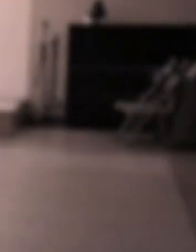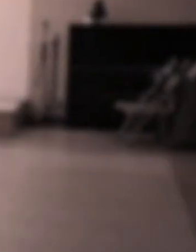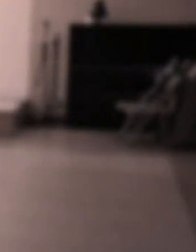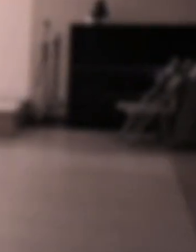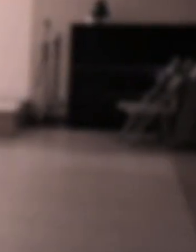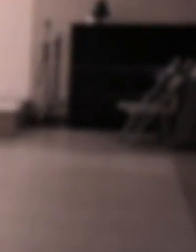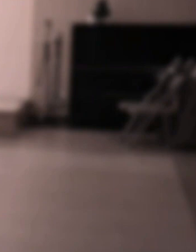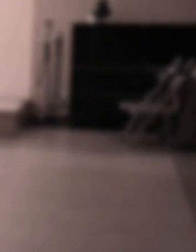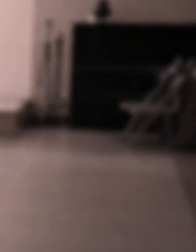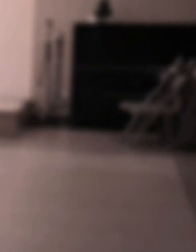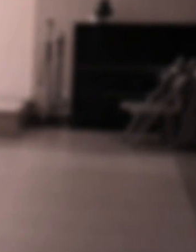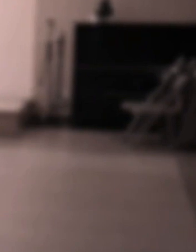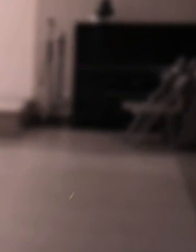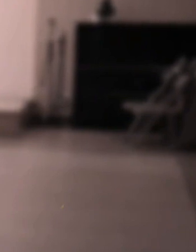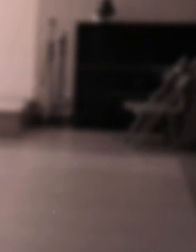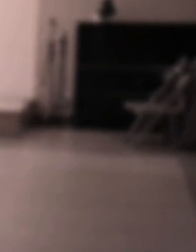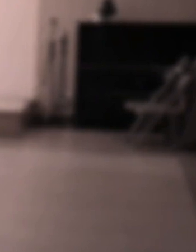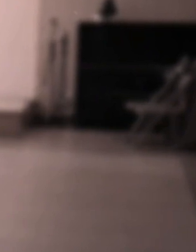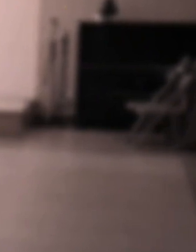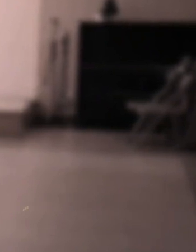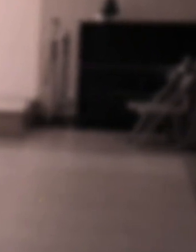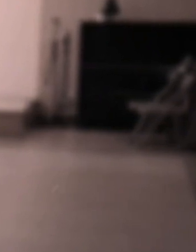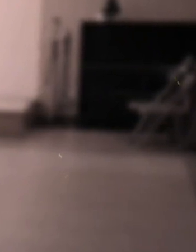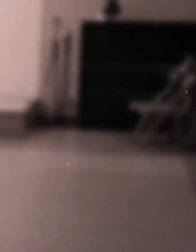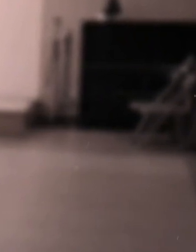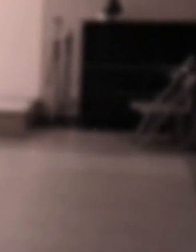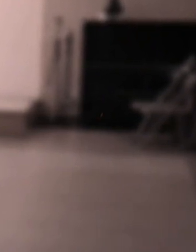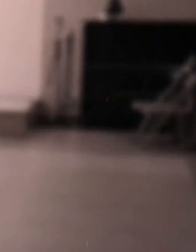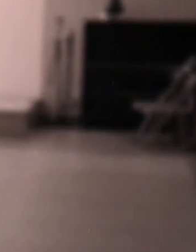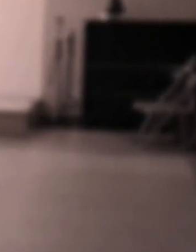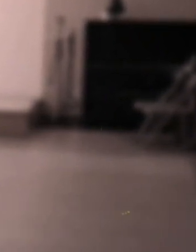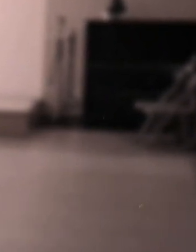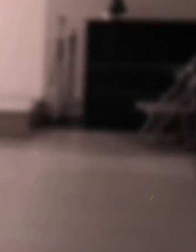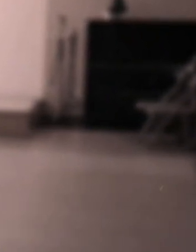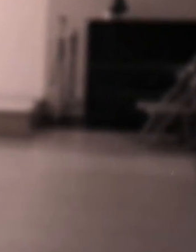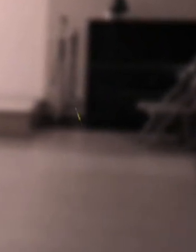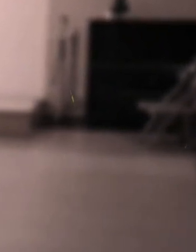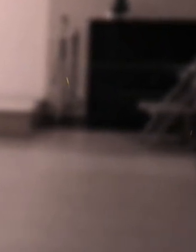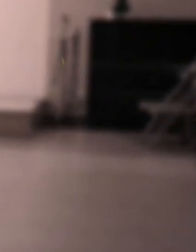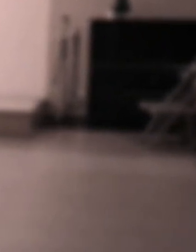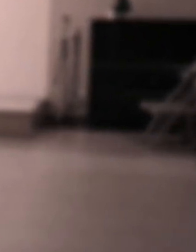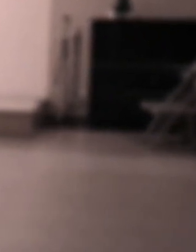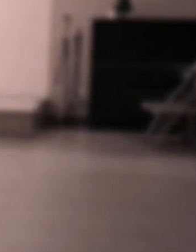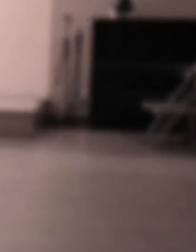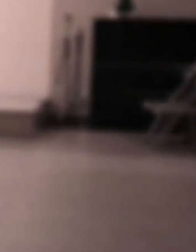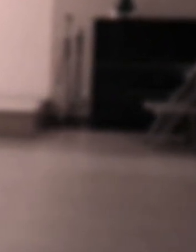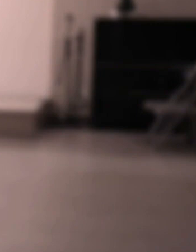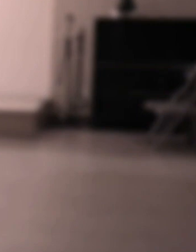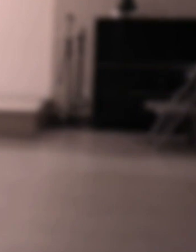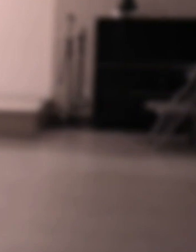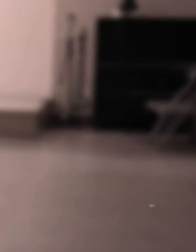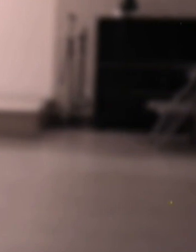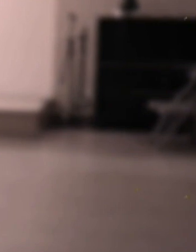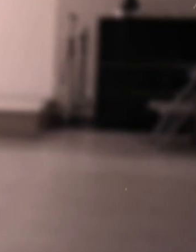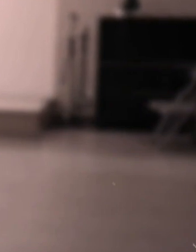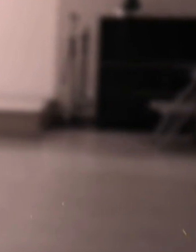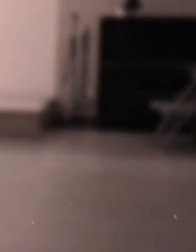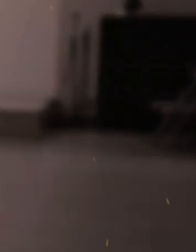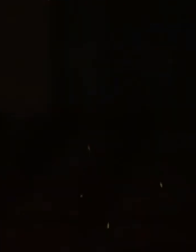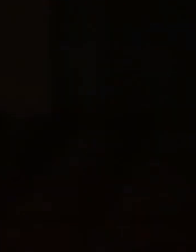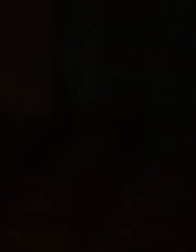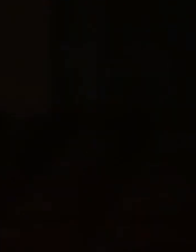것 같습니다. 기도회에 와서 의자에 앉으면 마음이 되게 평안해지더라고요. 제가 고민하고 있는